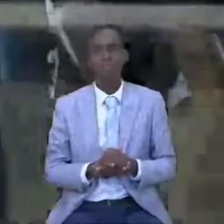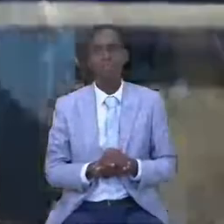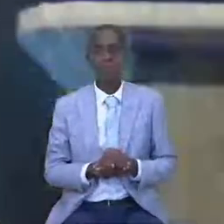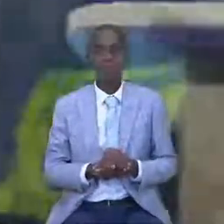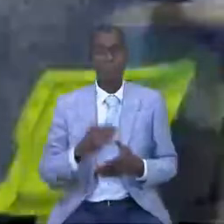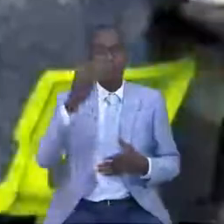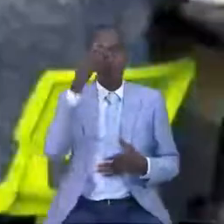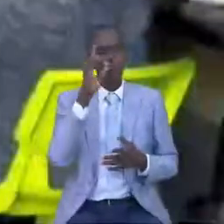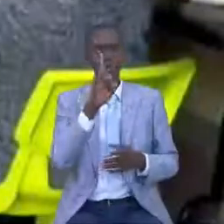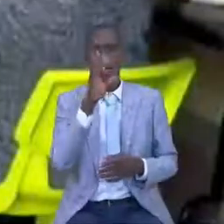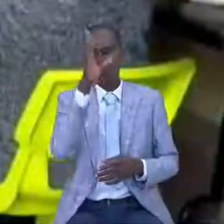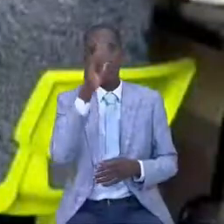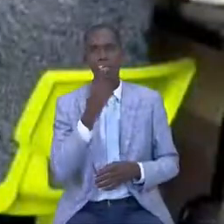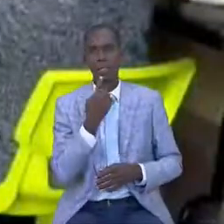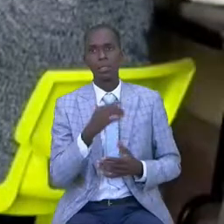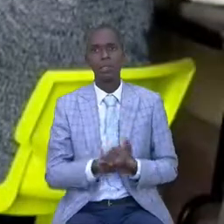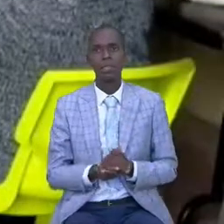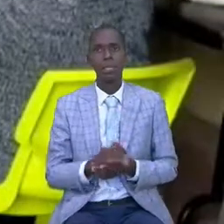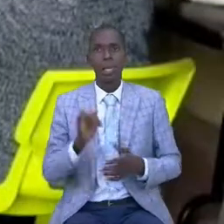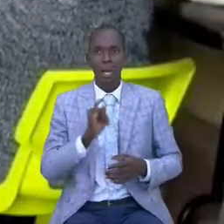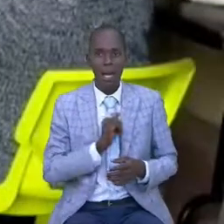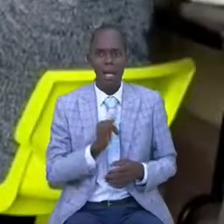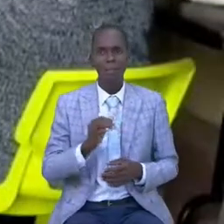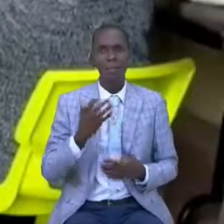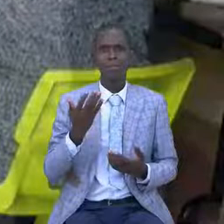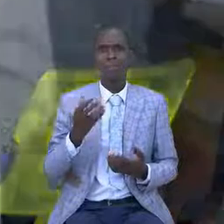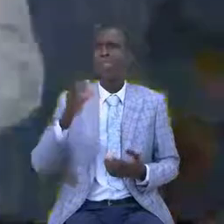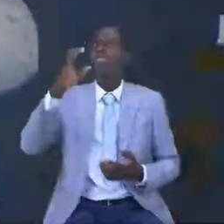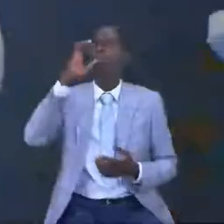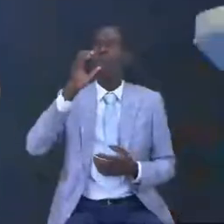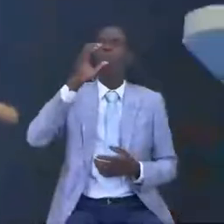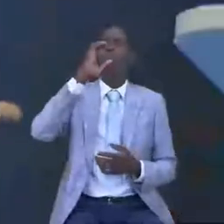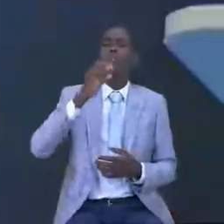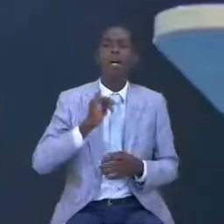seront effacées au nom de Jésus-Christ. L'homme l'a dit